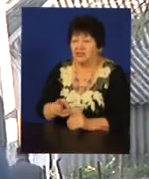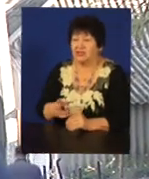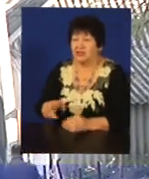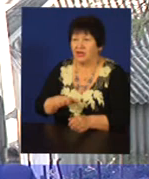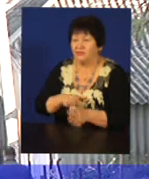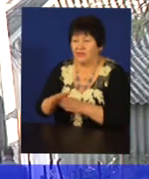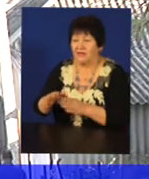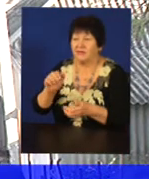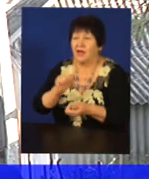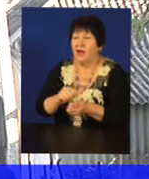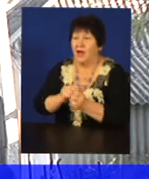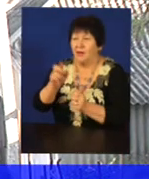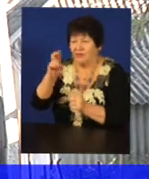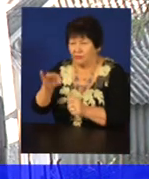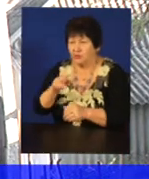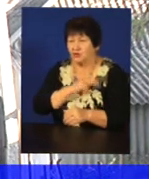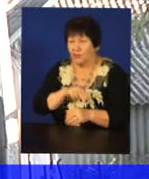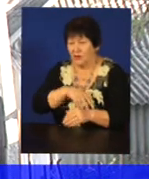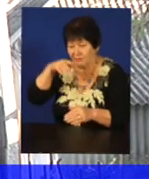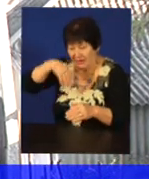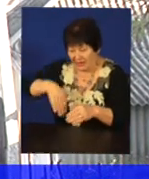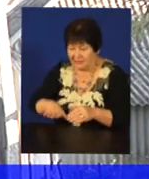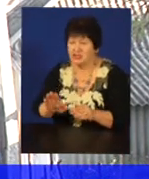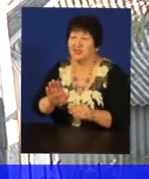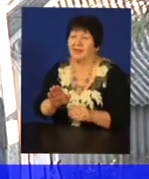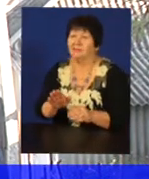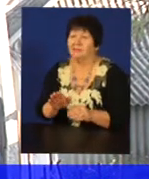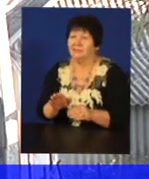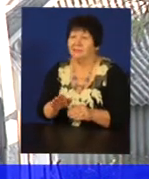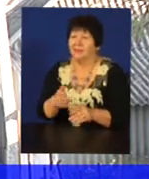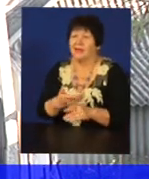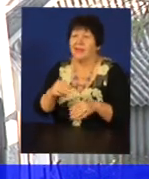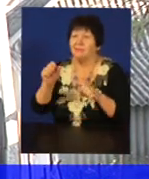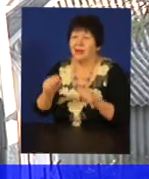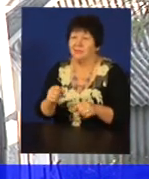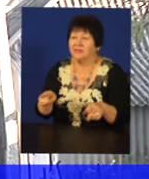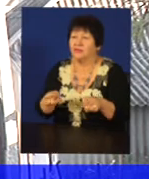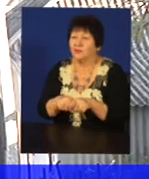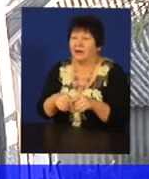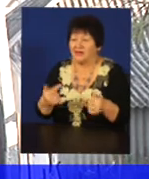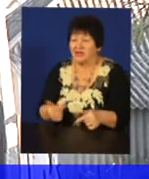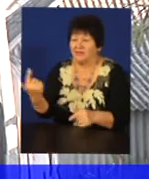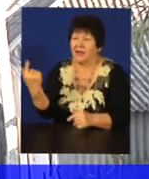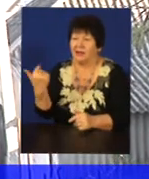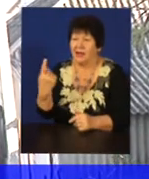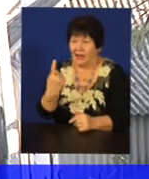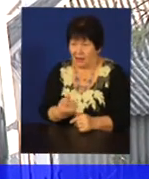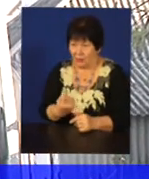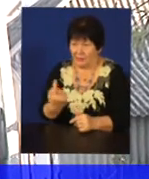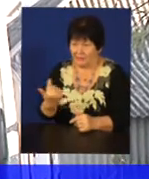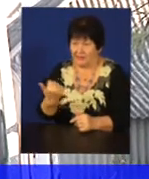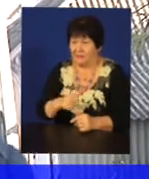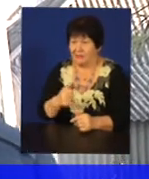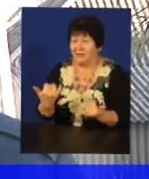fundații, beton și lucrări mai adâncite, fiindcă ne permite doar această săptămână. Acum suntem